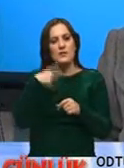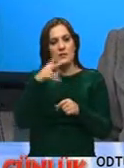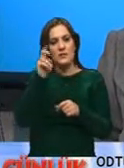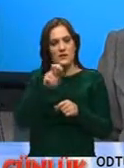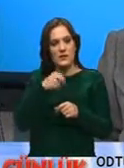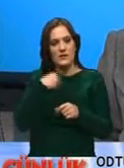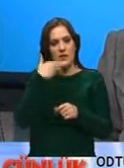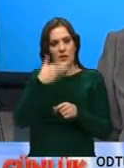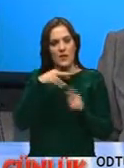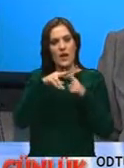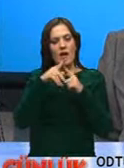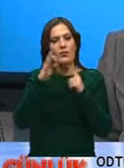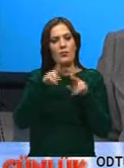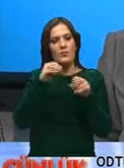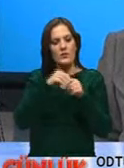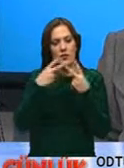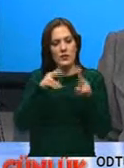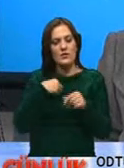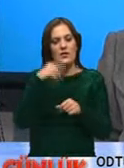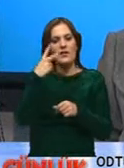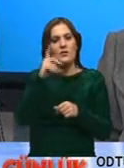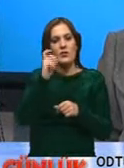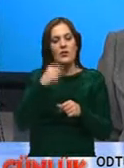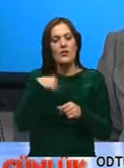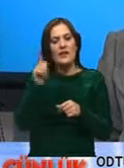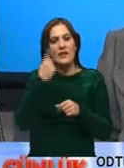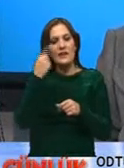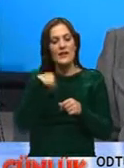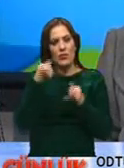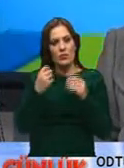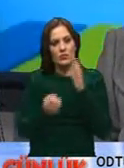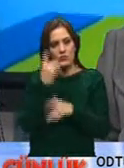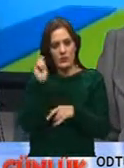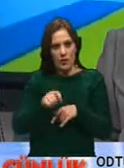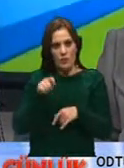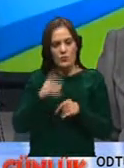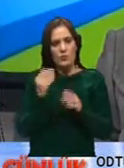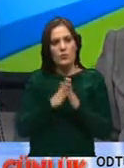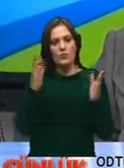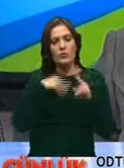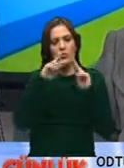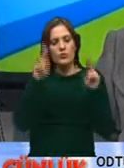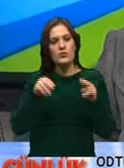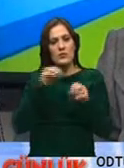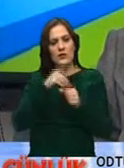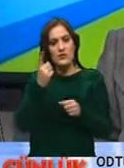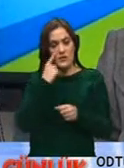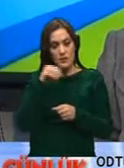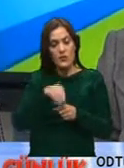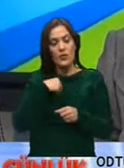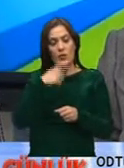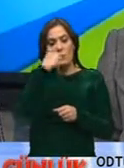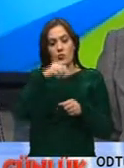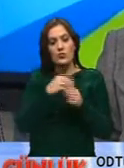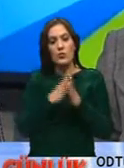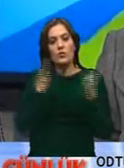2008'de bahsetmiştim, Atom'u açtık. 2009'da da Global Game Jam'i ilk kez yaptık. Bu çok büyük, hem uluslararası ölçekte hem de ülkemizde çok